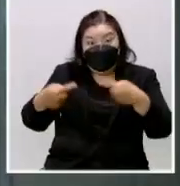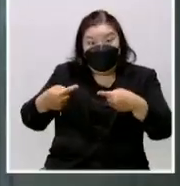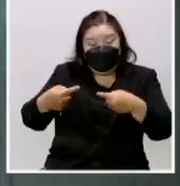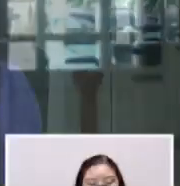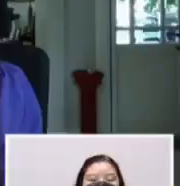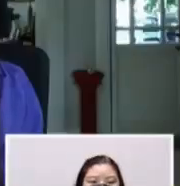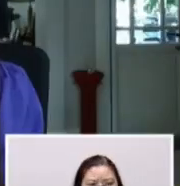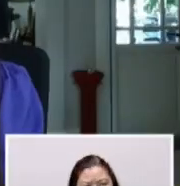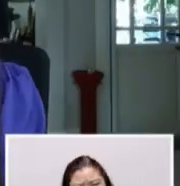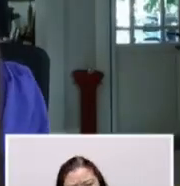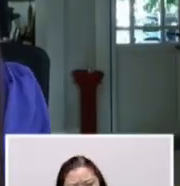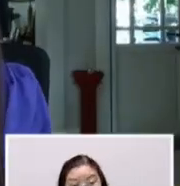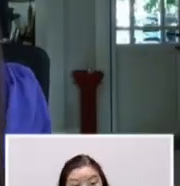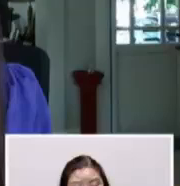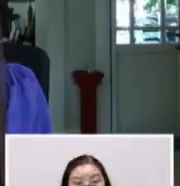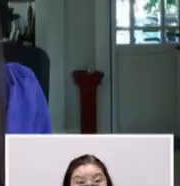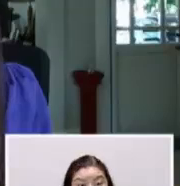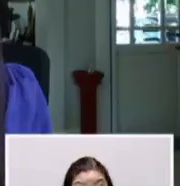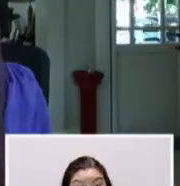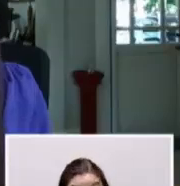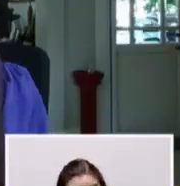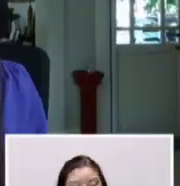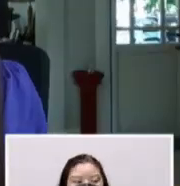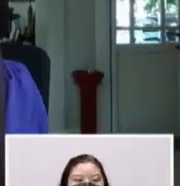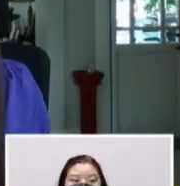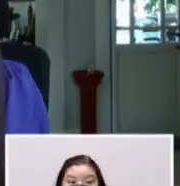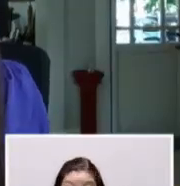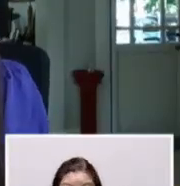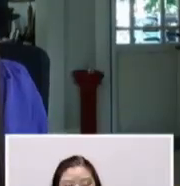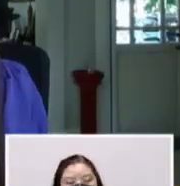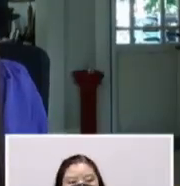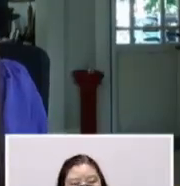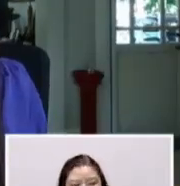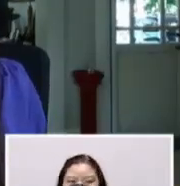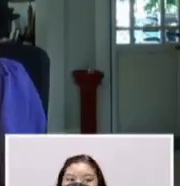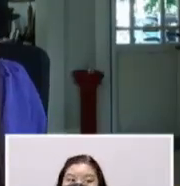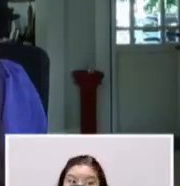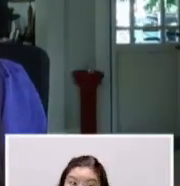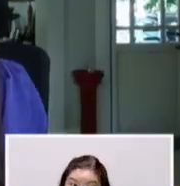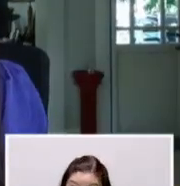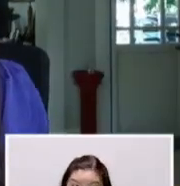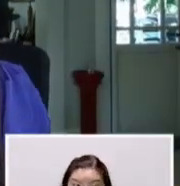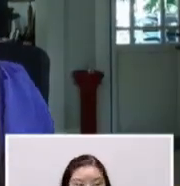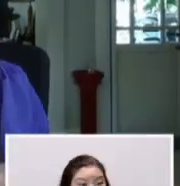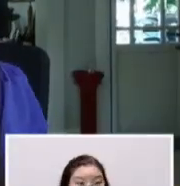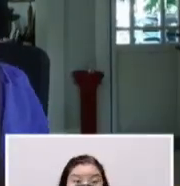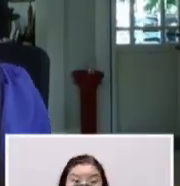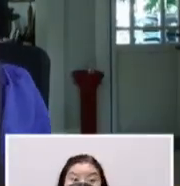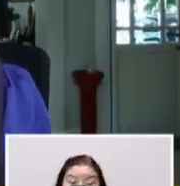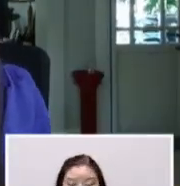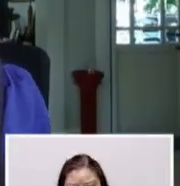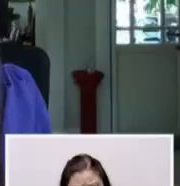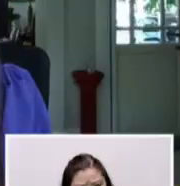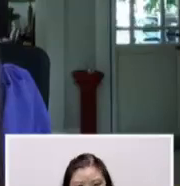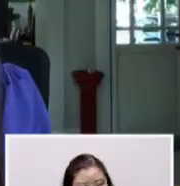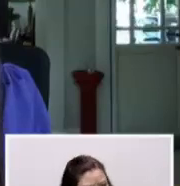านมานะคะรัสเซียก็ถูกกล่าวหาจากชาติตะวันตกและสหรัฐว่าเตรียมจะบุกยูเครนซึ่งรัสเซียก็ปฏิเสธมาโดยตลอดและตอนนี้ทางปูตินก็หงายไ